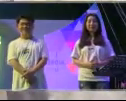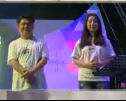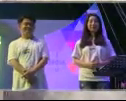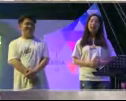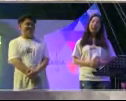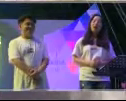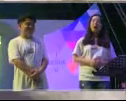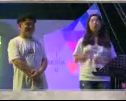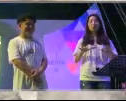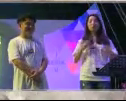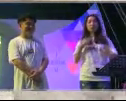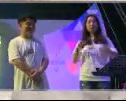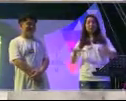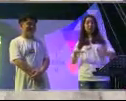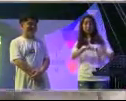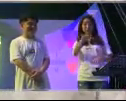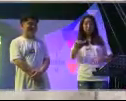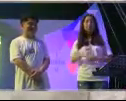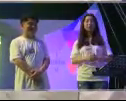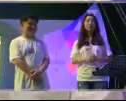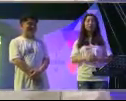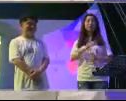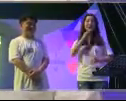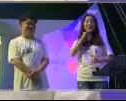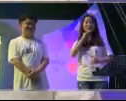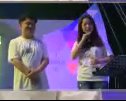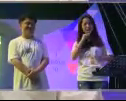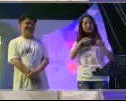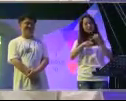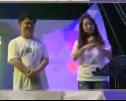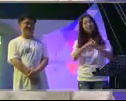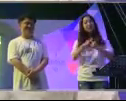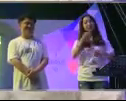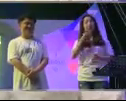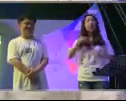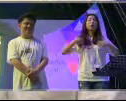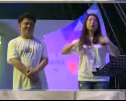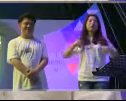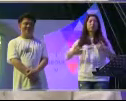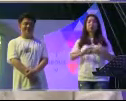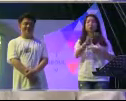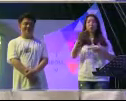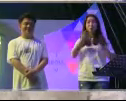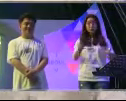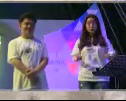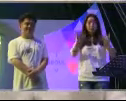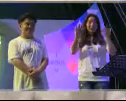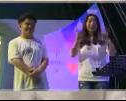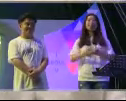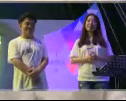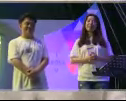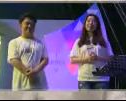오늘 이 자리는 정말 뜻깊고 그리고 기쁜 여러분들의 축제에